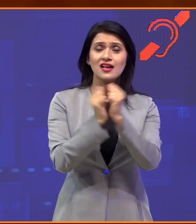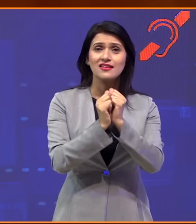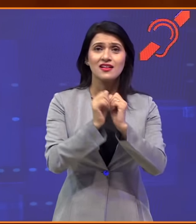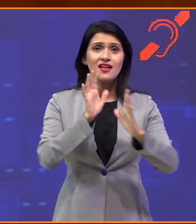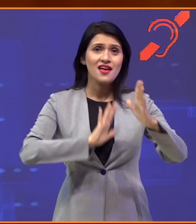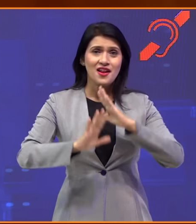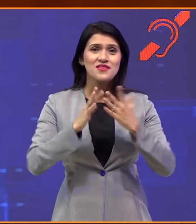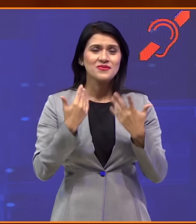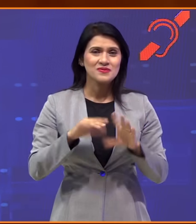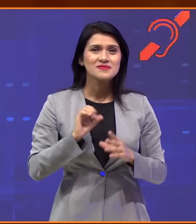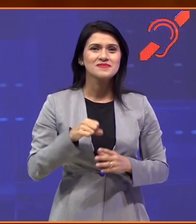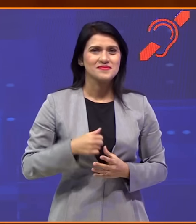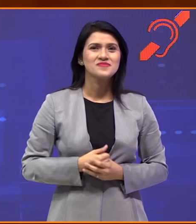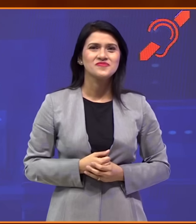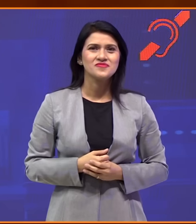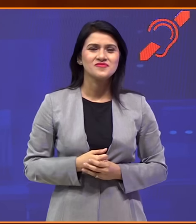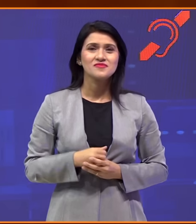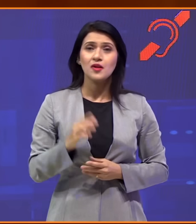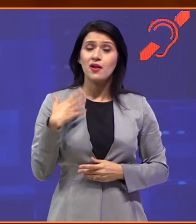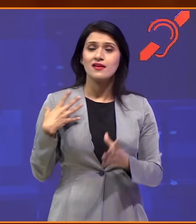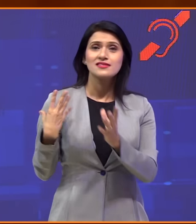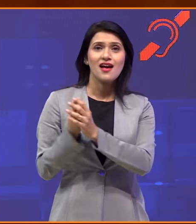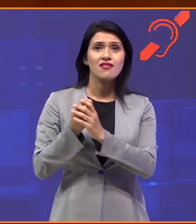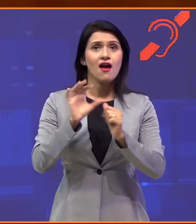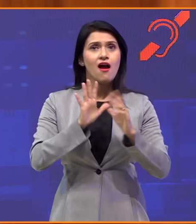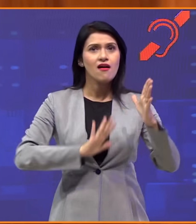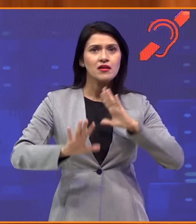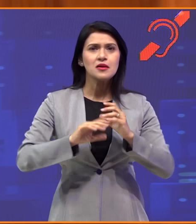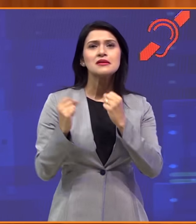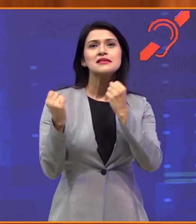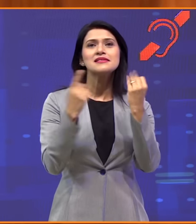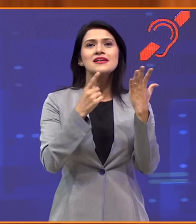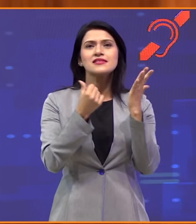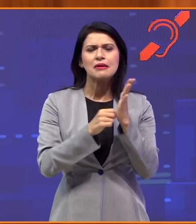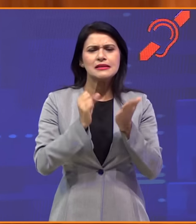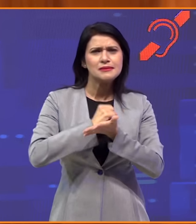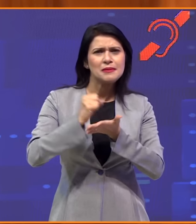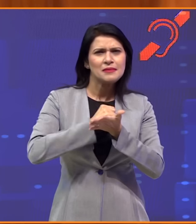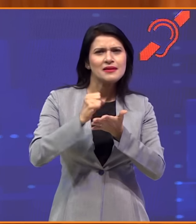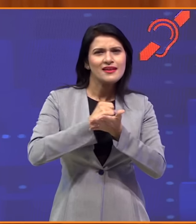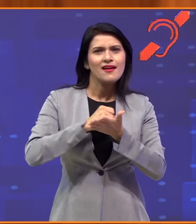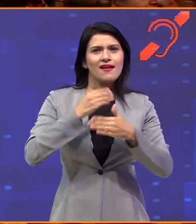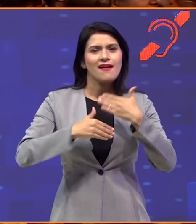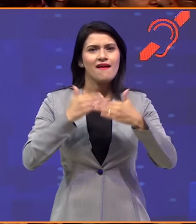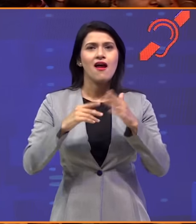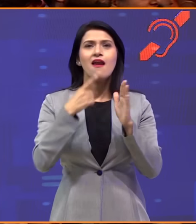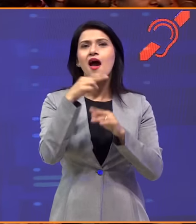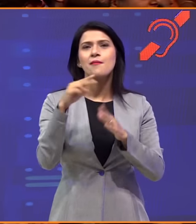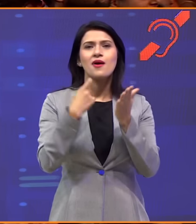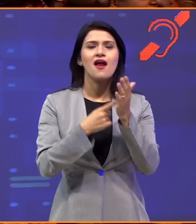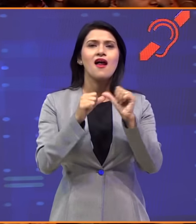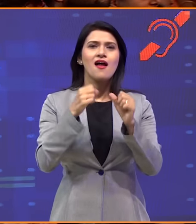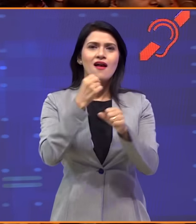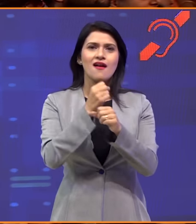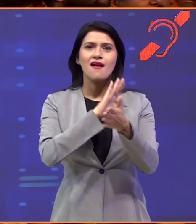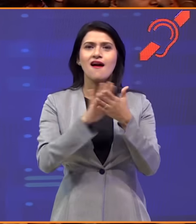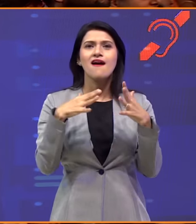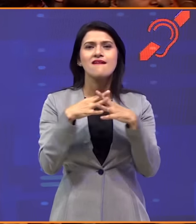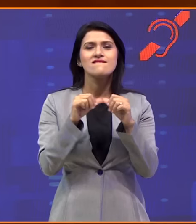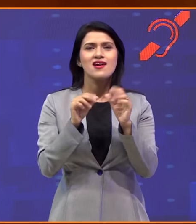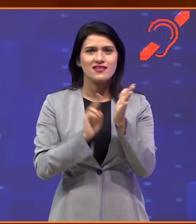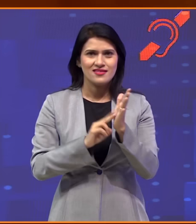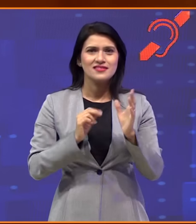बच्चन जी के साथ जब मुझे वो रोल मिला था छ महीने लगाए थे मैंने उसको प्रिपेयर करने में राघवन का मेरे हिसाब